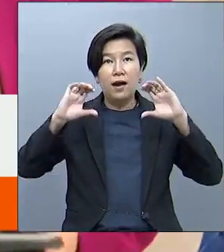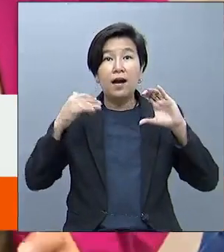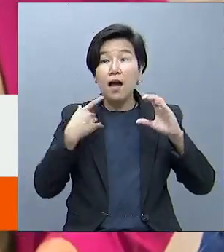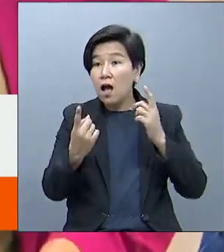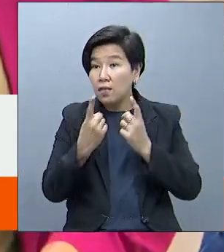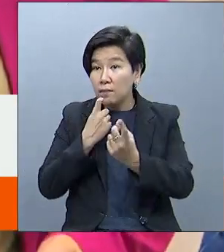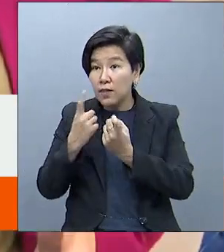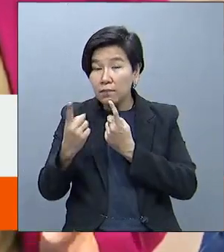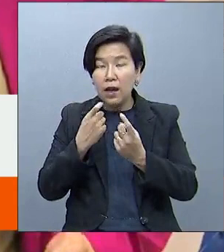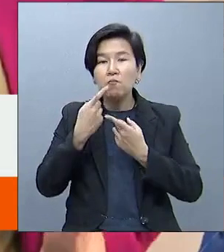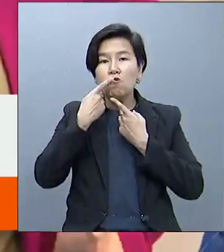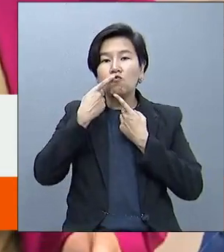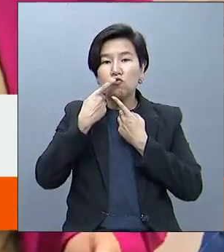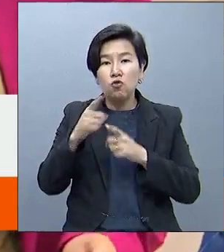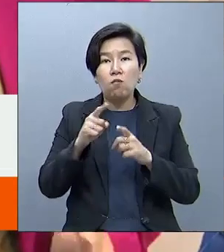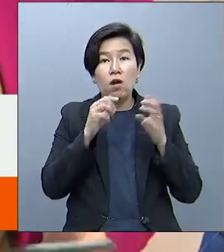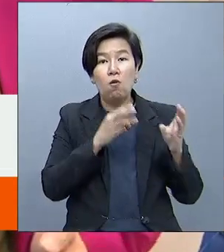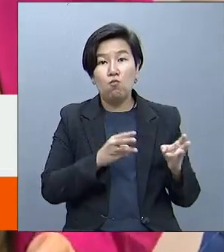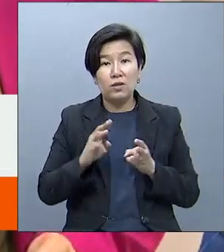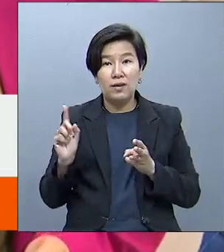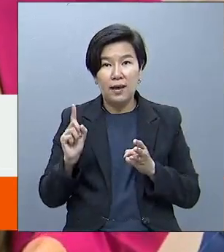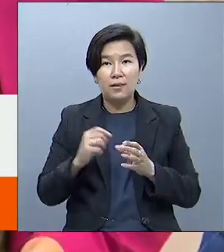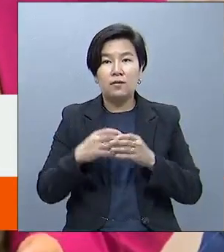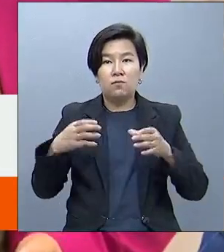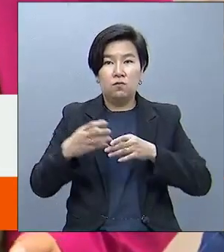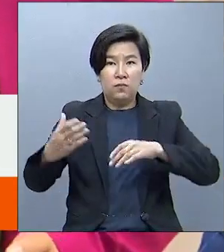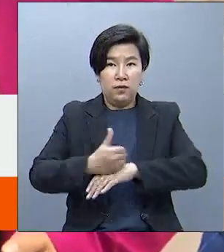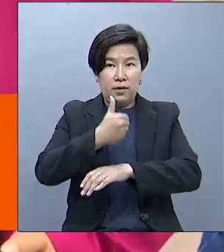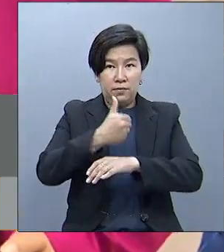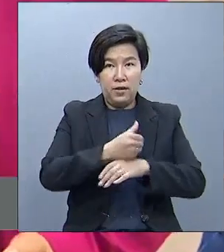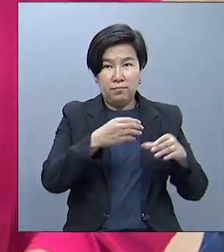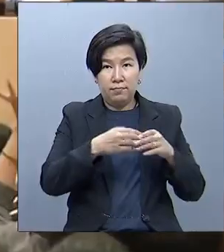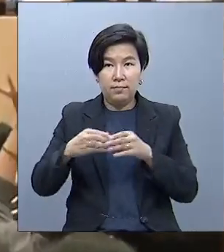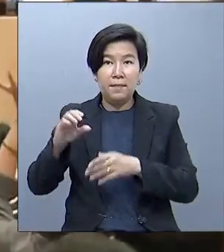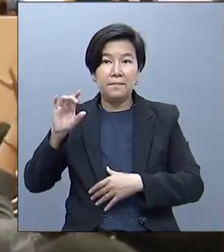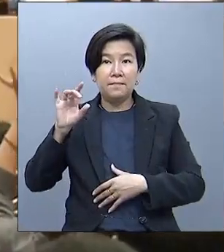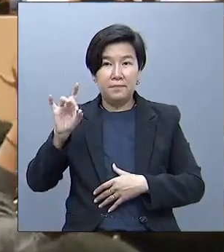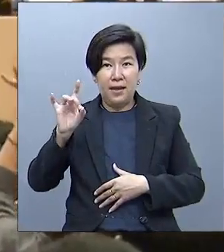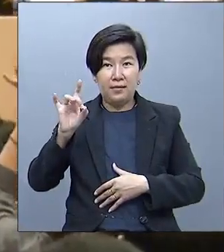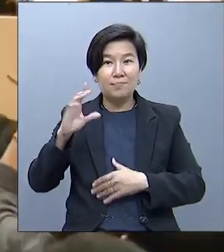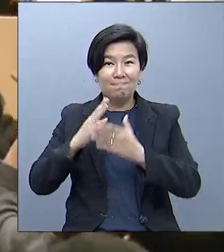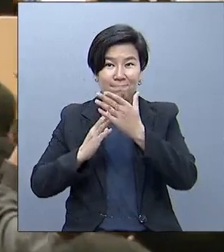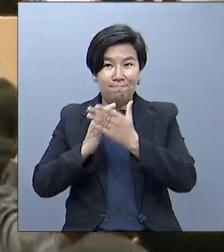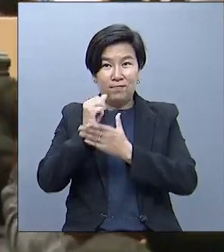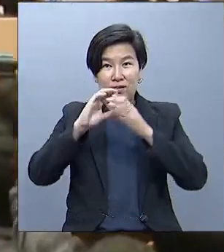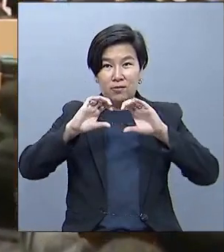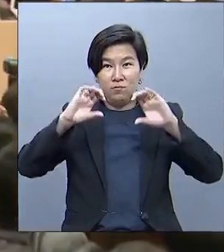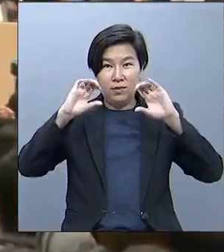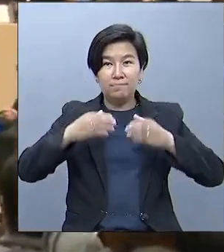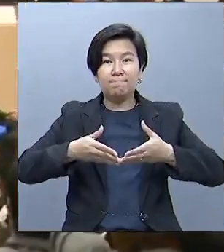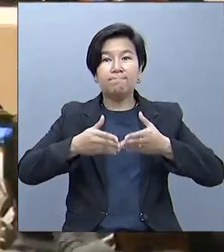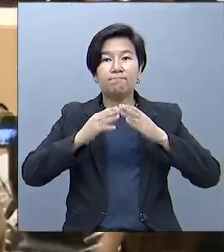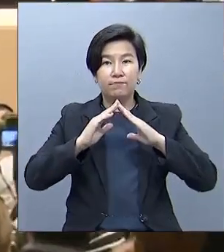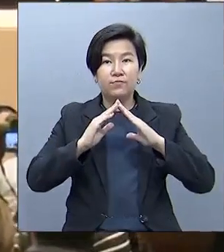ถึงวิธีทางที่จะทำให้ทั้ง8พรรคนี้ก้าวสู่ทำเนียบรัฐบาลได้ค่ะ ท่านบอกว่าในการตัดสินใจของท่านไม่ใช่เป็นเรื่องว่าน